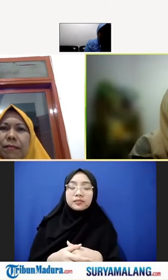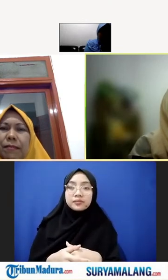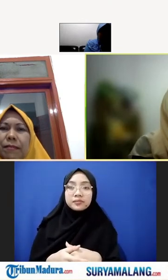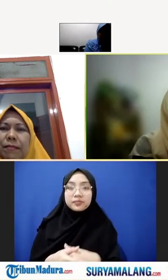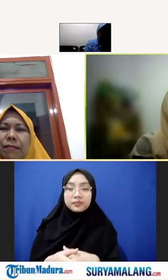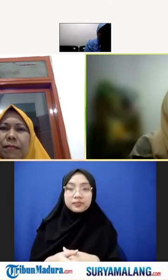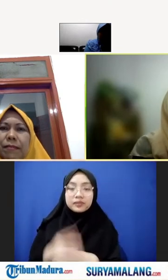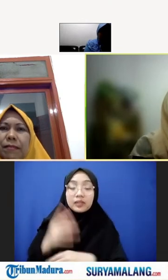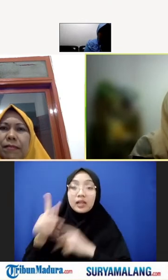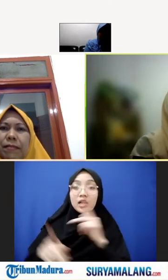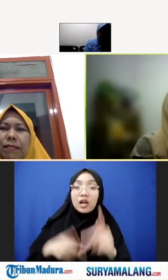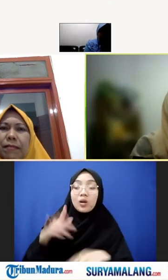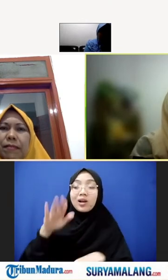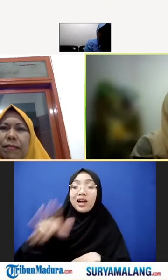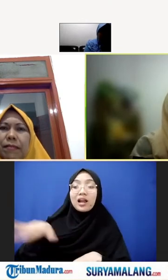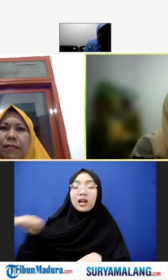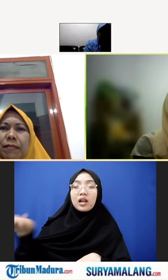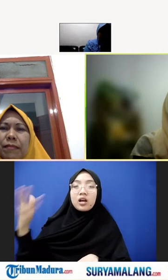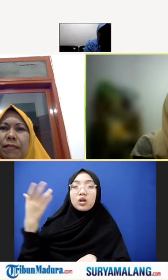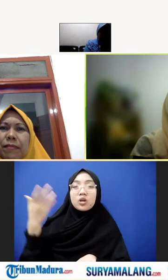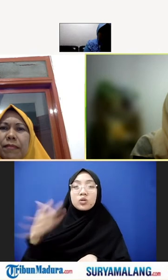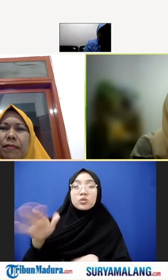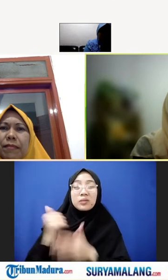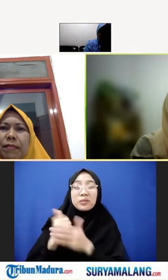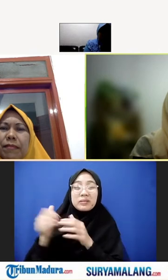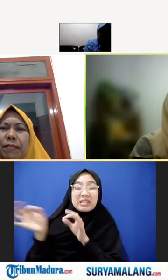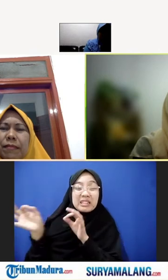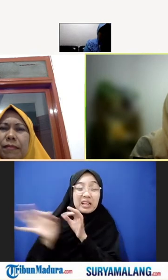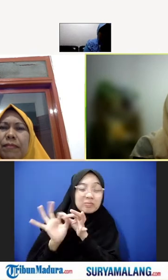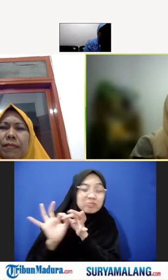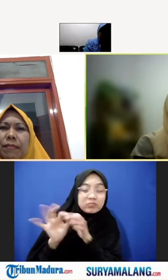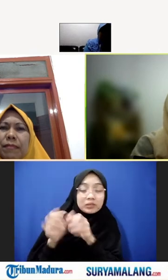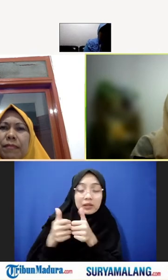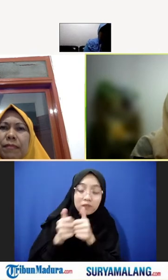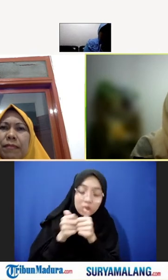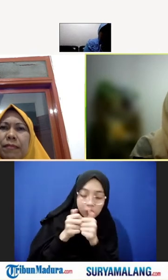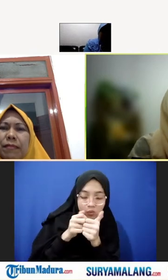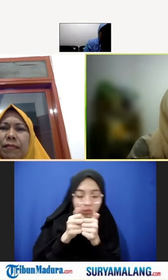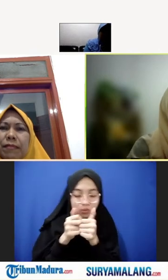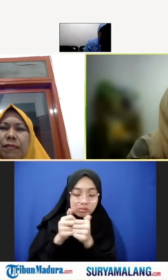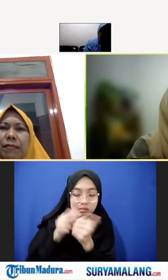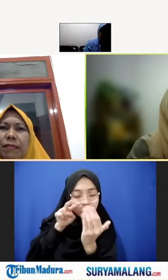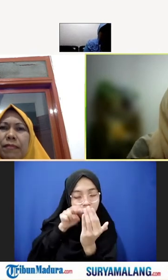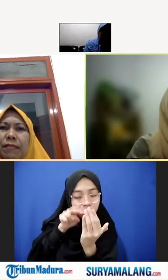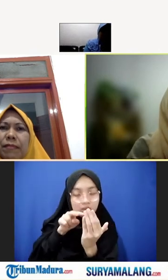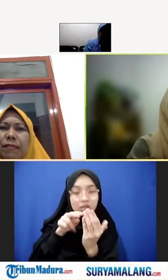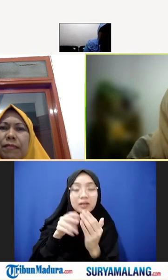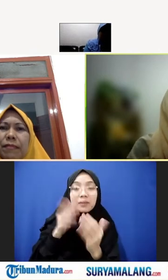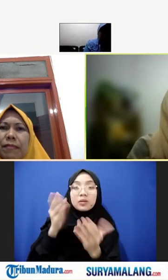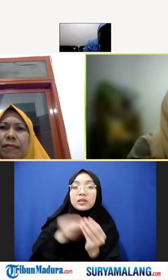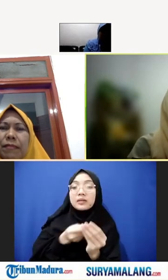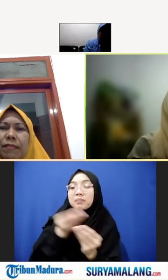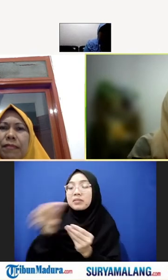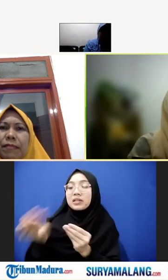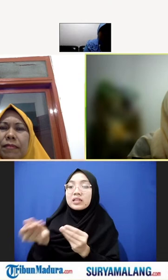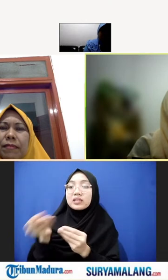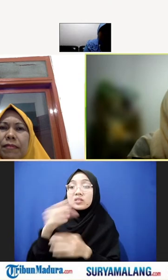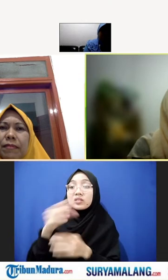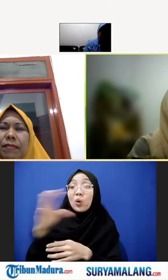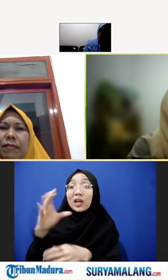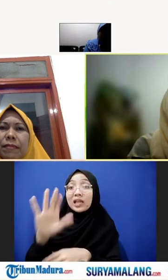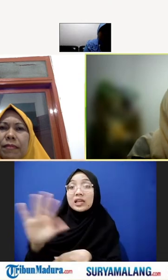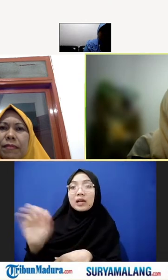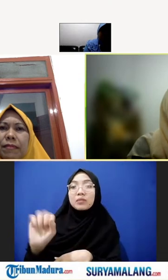Kalau anaknya sudah sangat lekat banget dengan dari handphone, pemberiannya mungkin nggak bisa tuh sore aja. Jadi